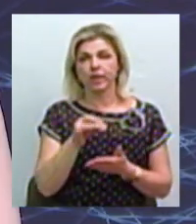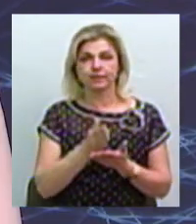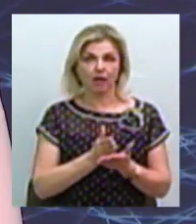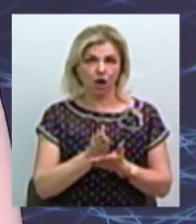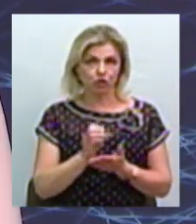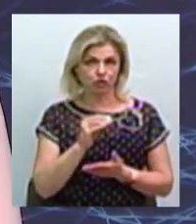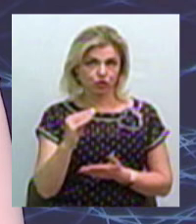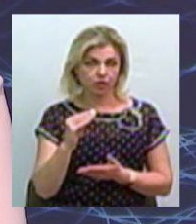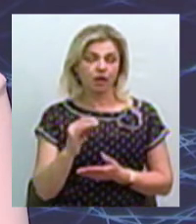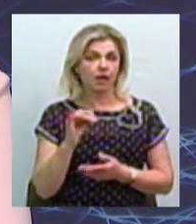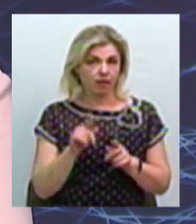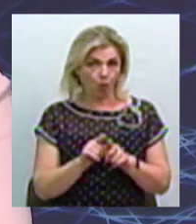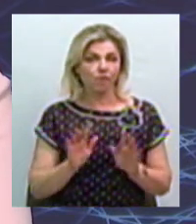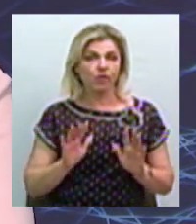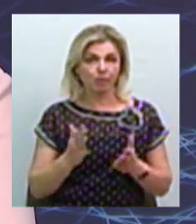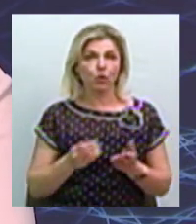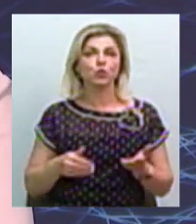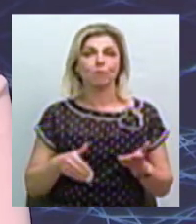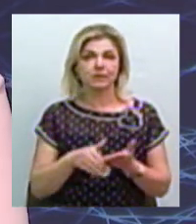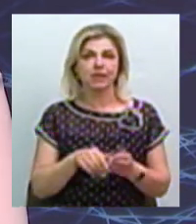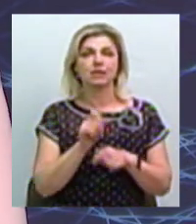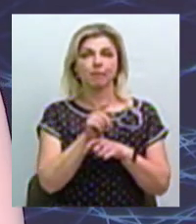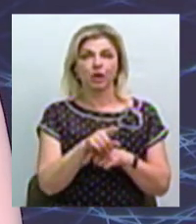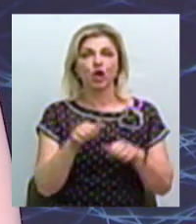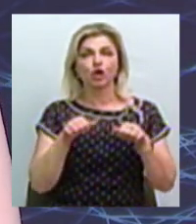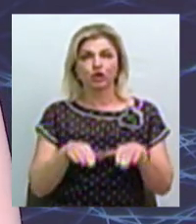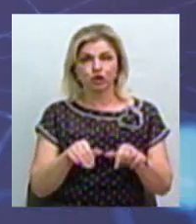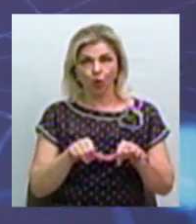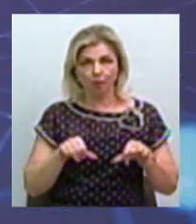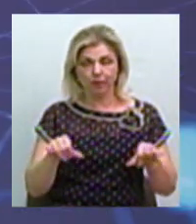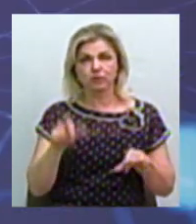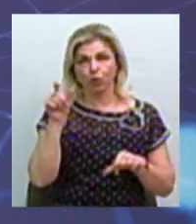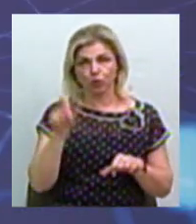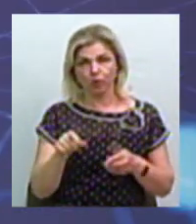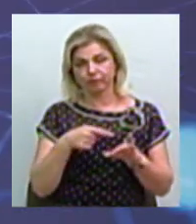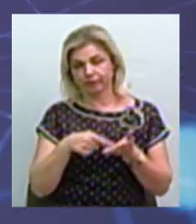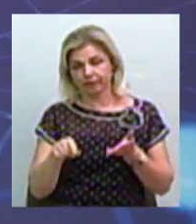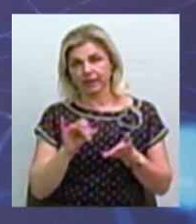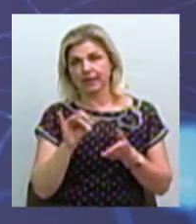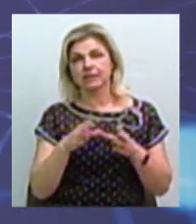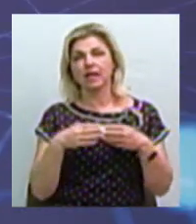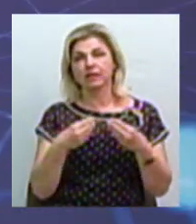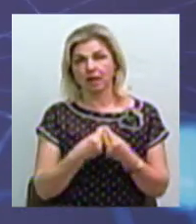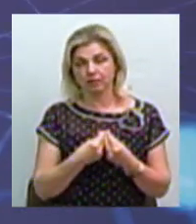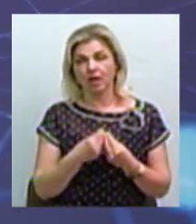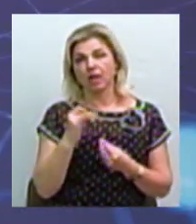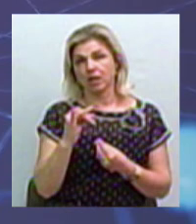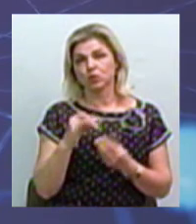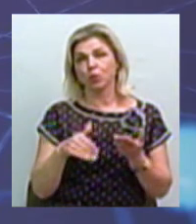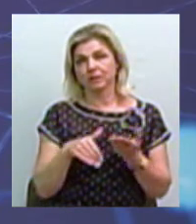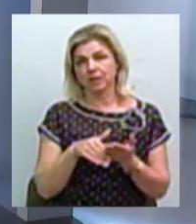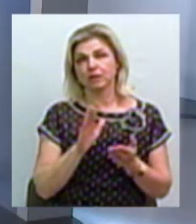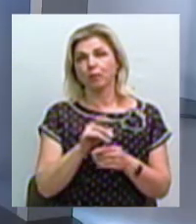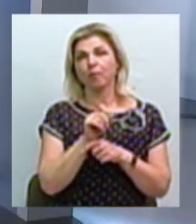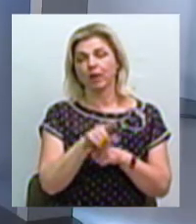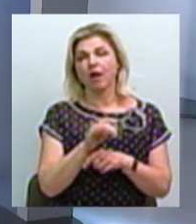такому випадку субсидія призначається, рішенням комісії особа виключається зі складу родини, і субсидія буде призначена лише